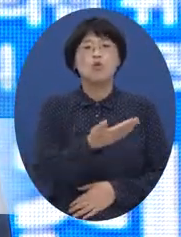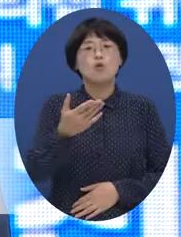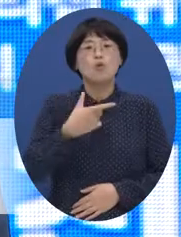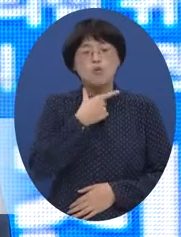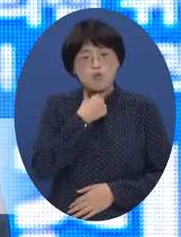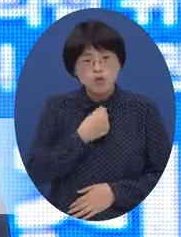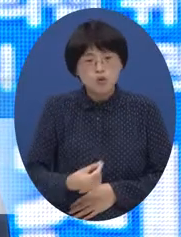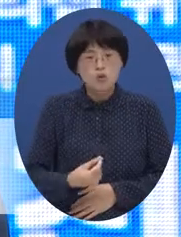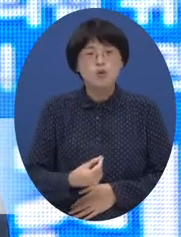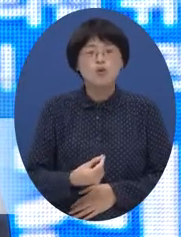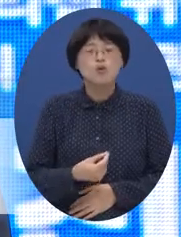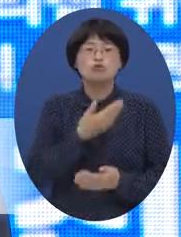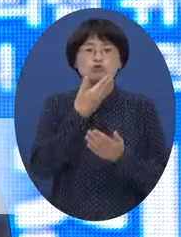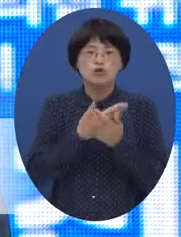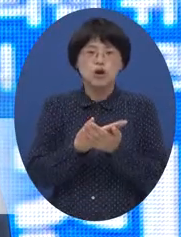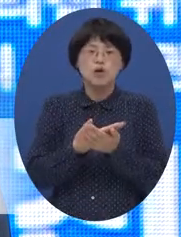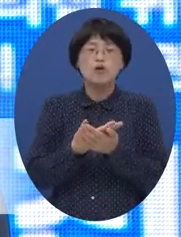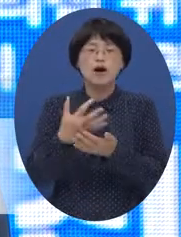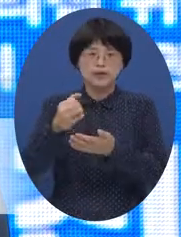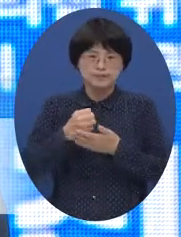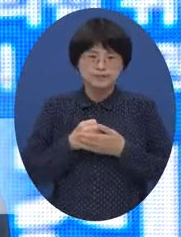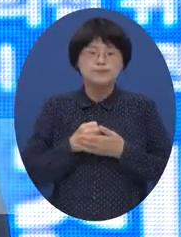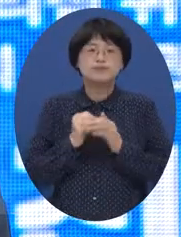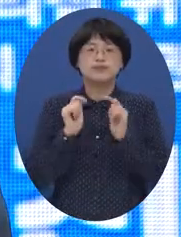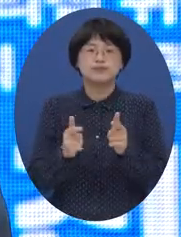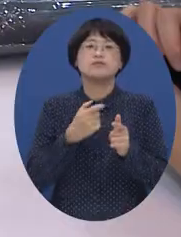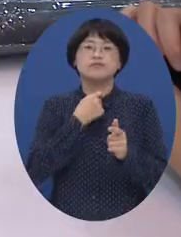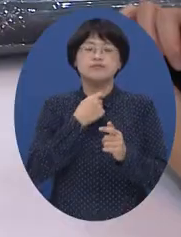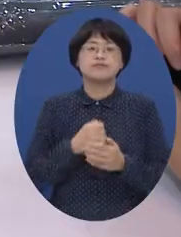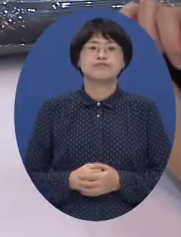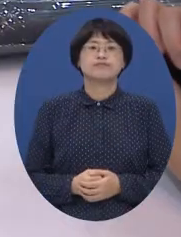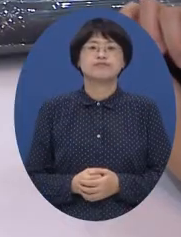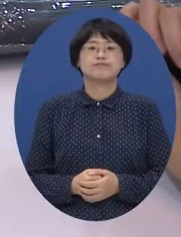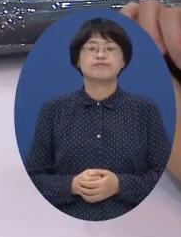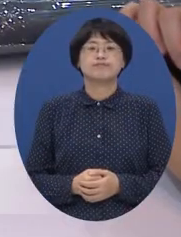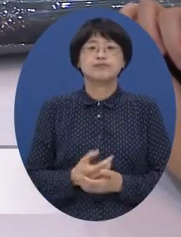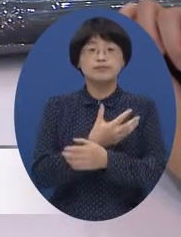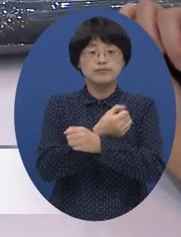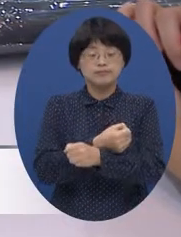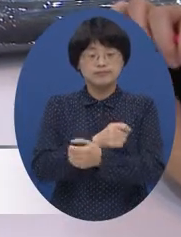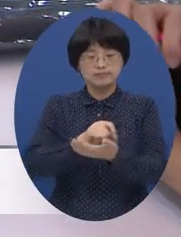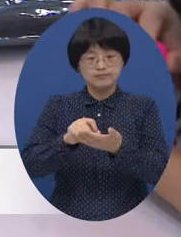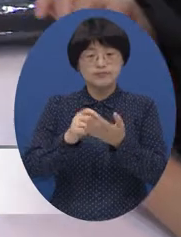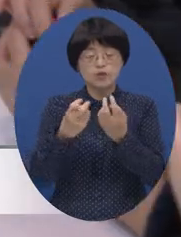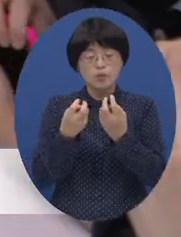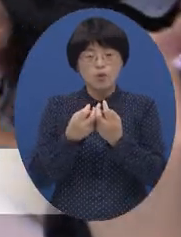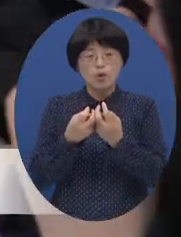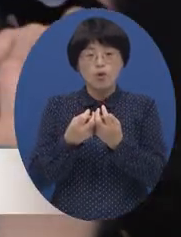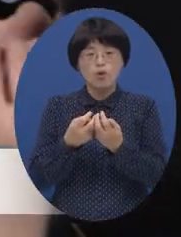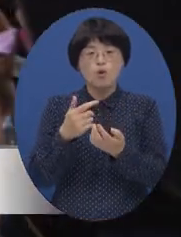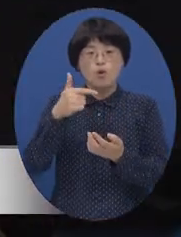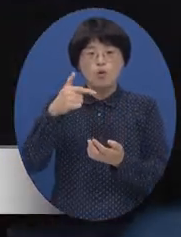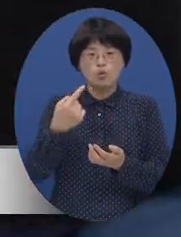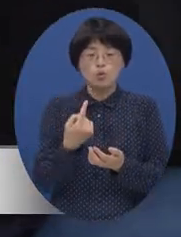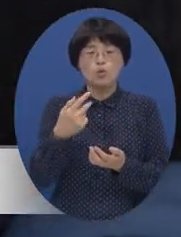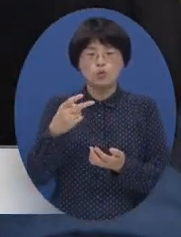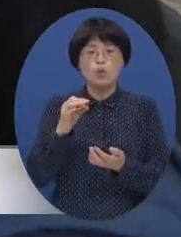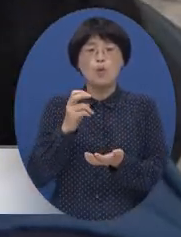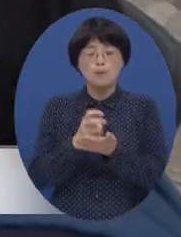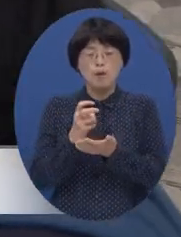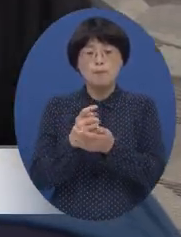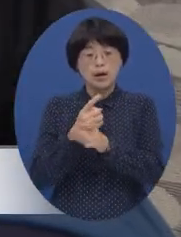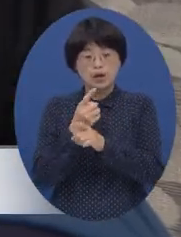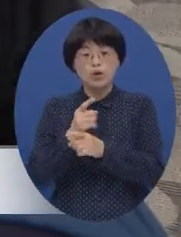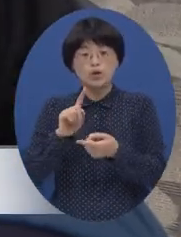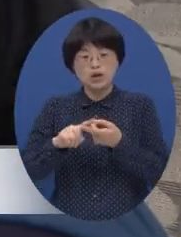추구하는 소중한 것을 얻을 수 있는 그런 계기가 됐으면 좋겠습니다. 계약서 작성법이나 바뀐 노동법 등 학생들이 특히